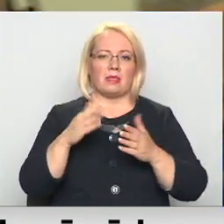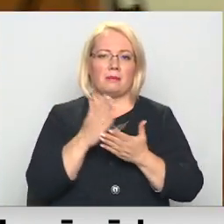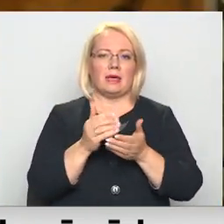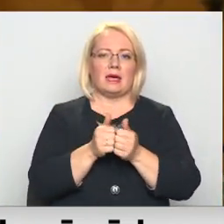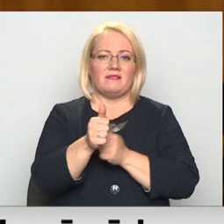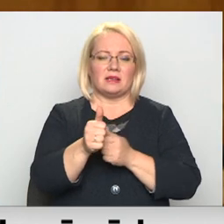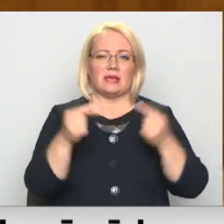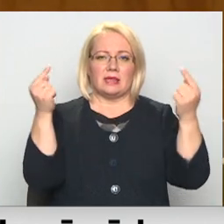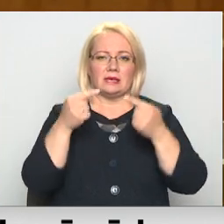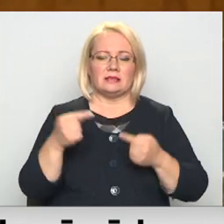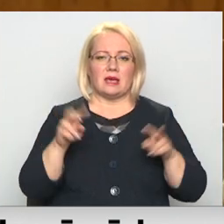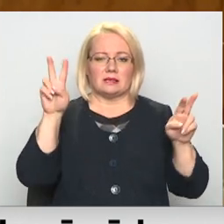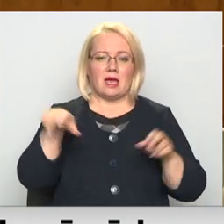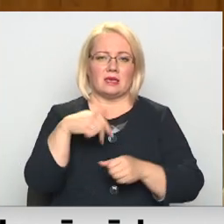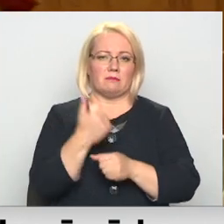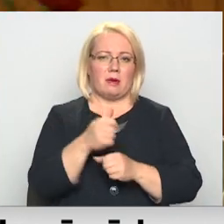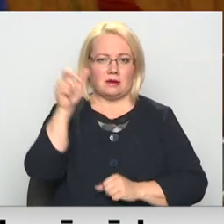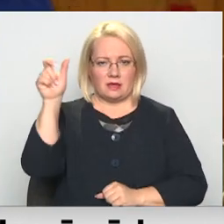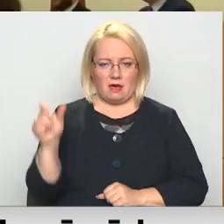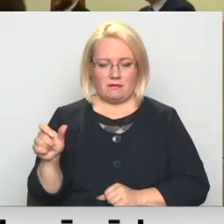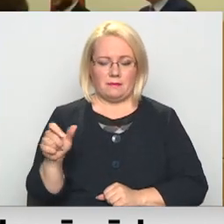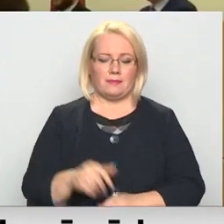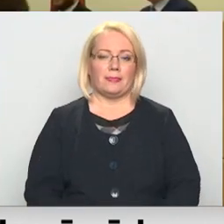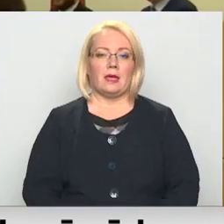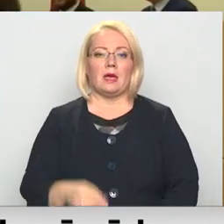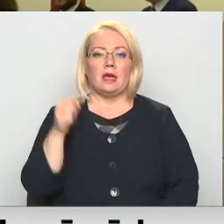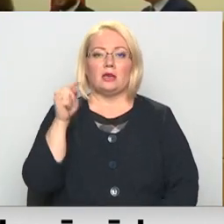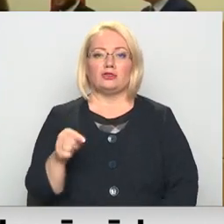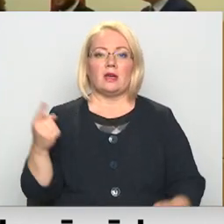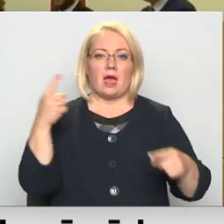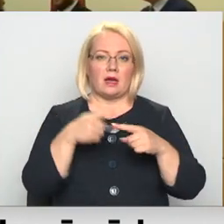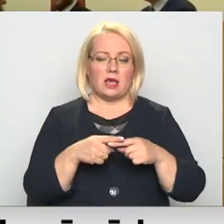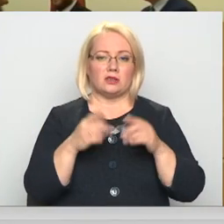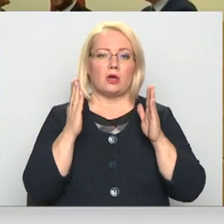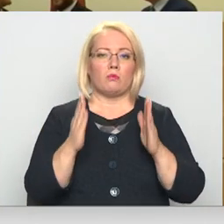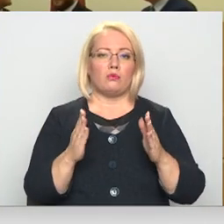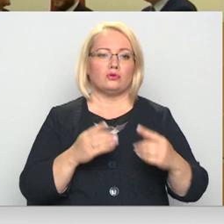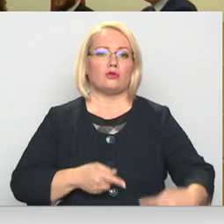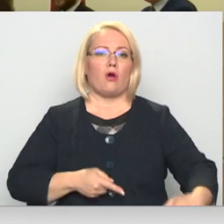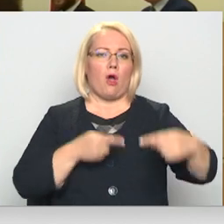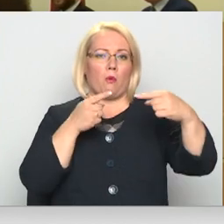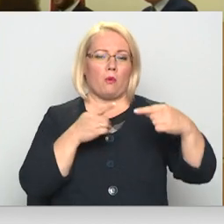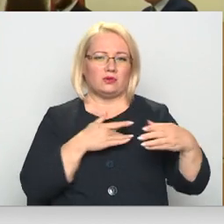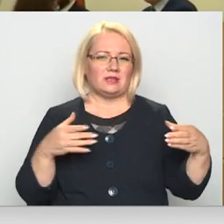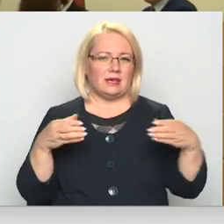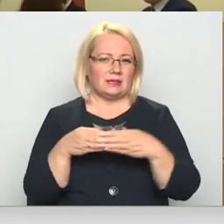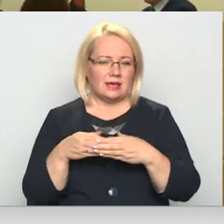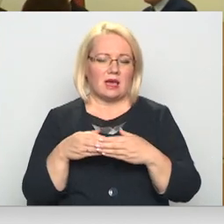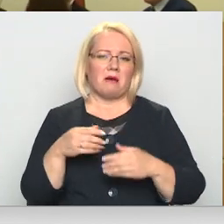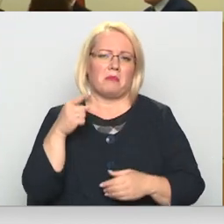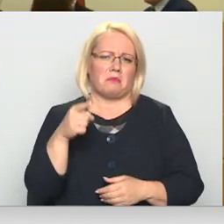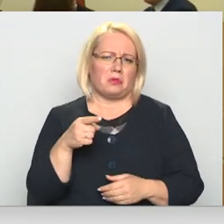arī Saskaņas pārstāve Jekaterina Ivanova. Šajā reizē būs opozīcija, un es domāju, tas par